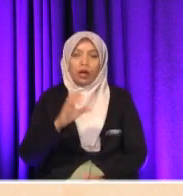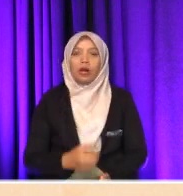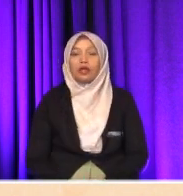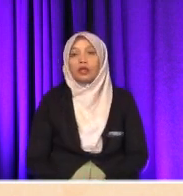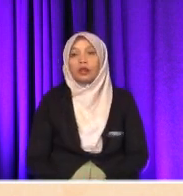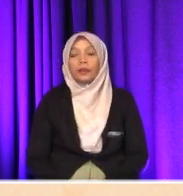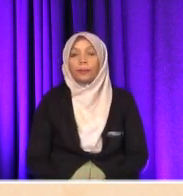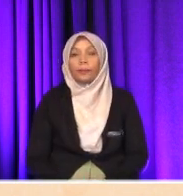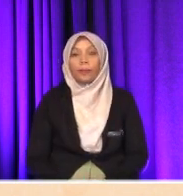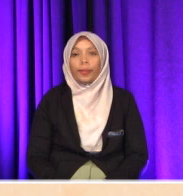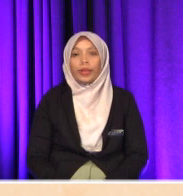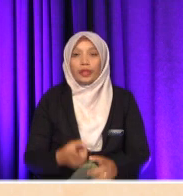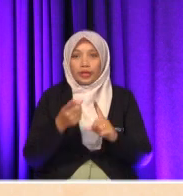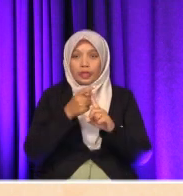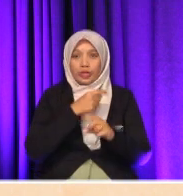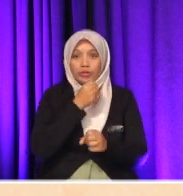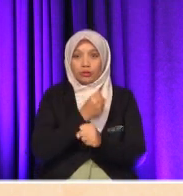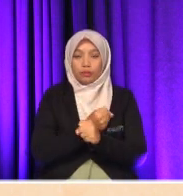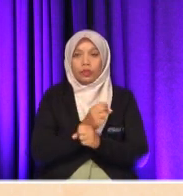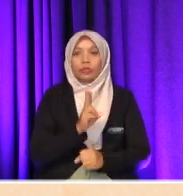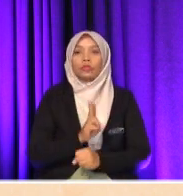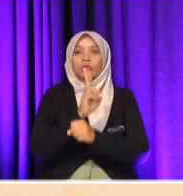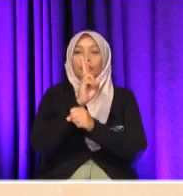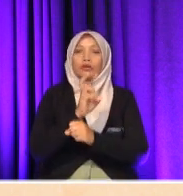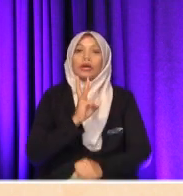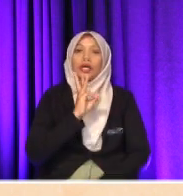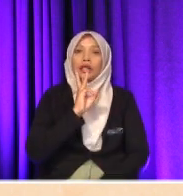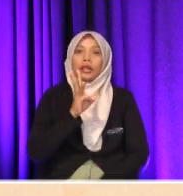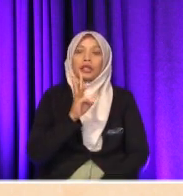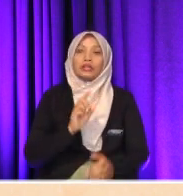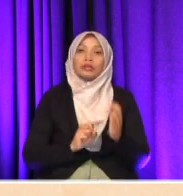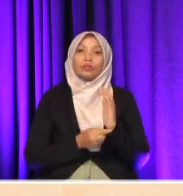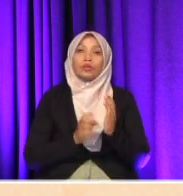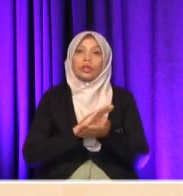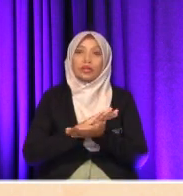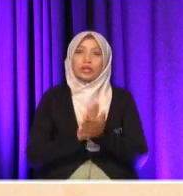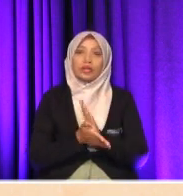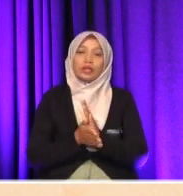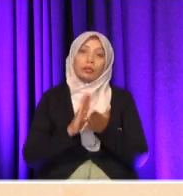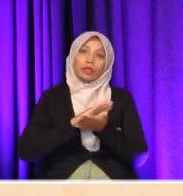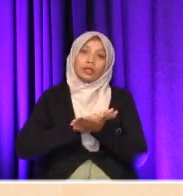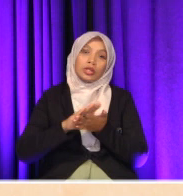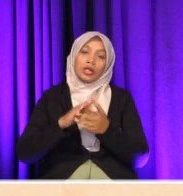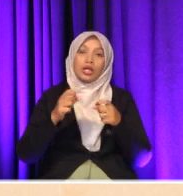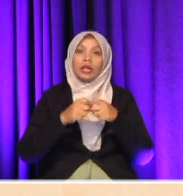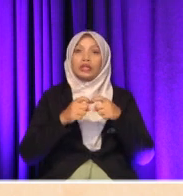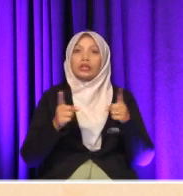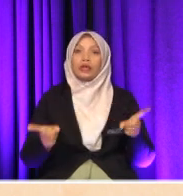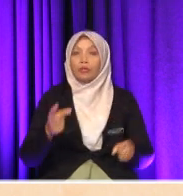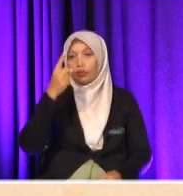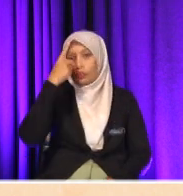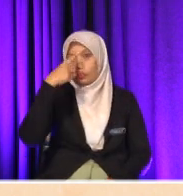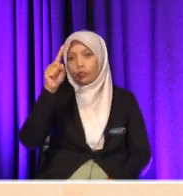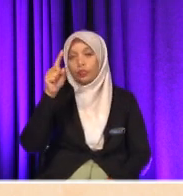dari sumber utama itu memang Ais mulai jadi bersih tetapi untuk sistem tidak terus